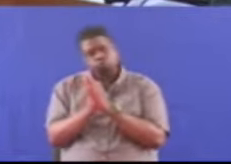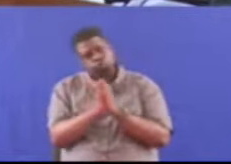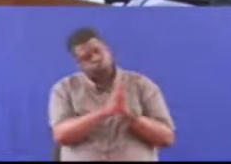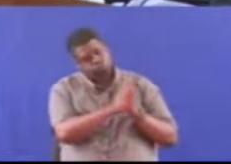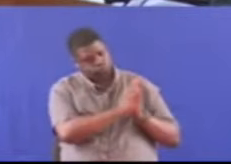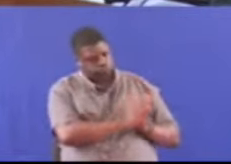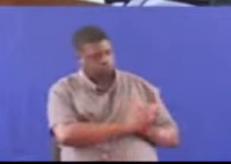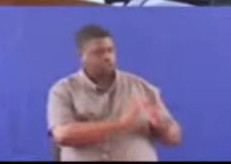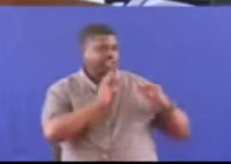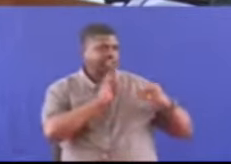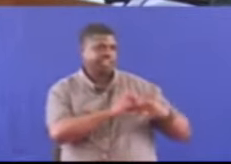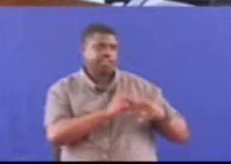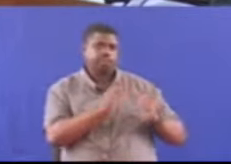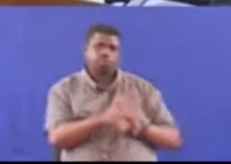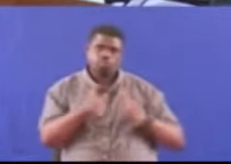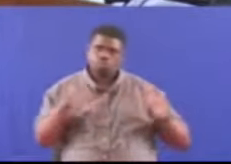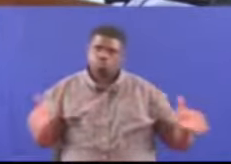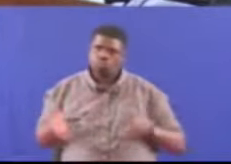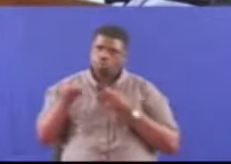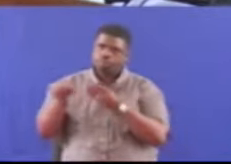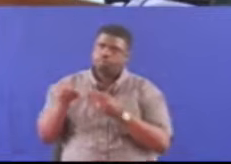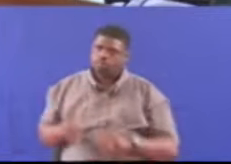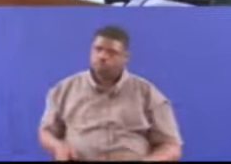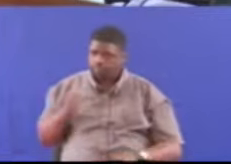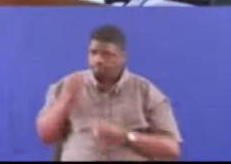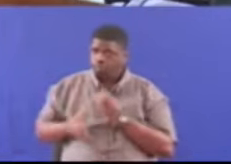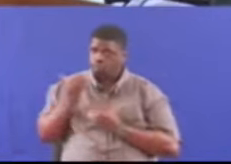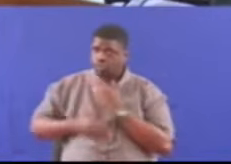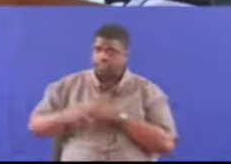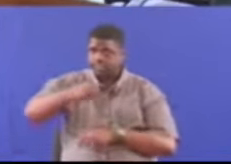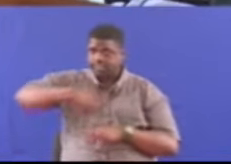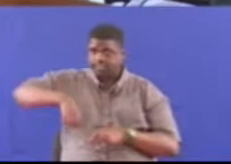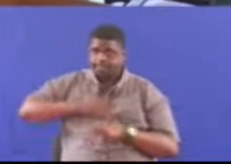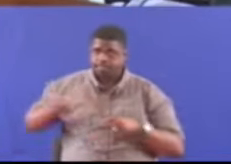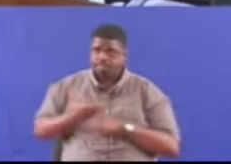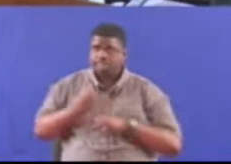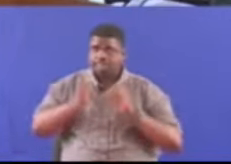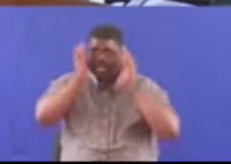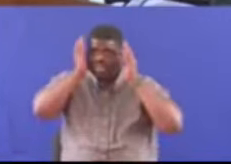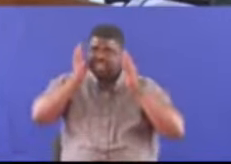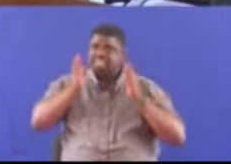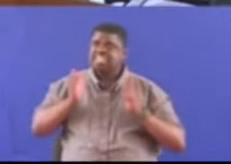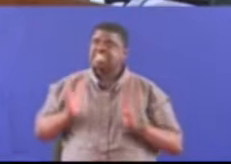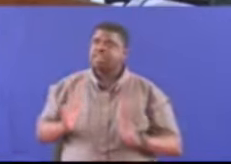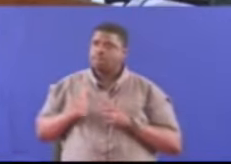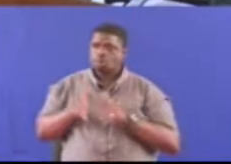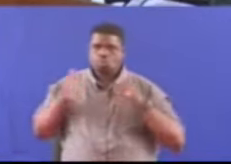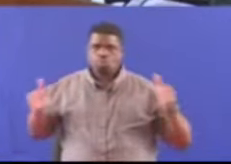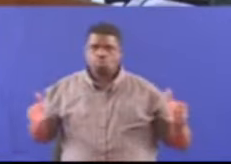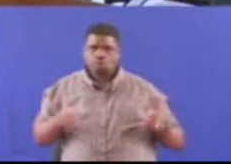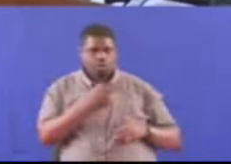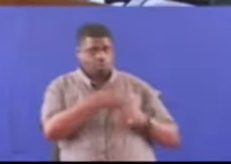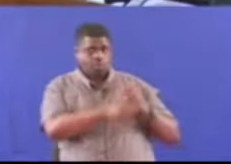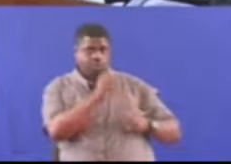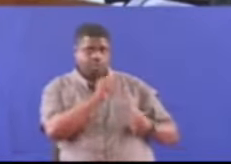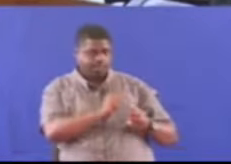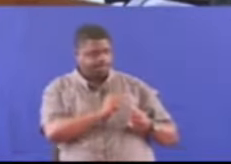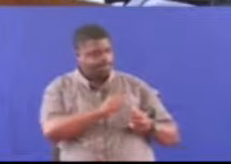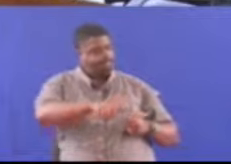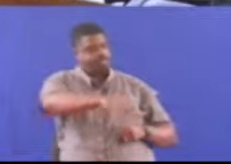wametoa ushirikiano mkubwa. Hatimaye nchi yetu imepata heshima kubwa sana kwenye nyanda za